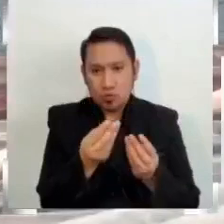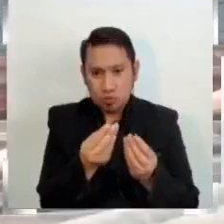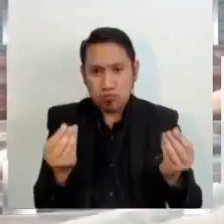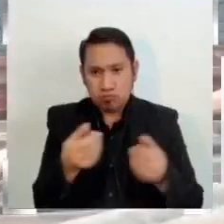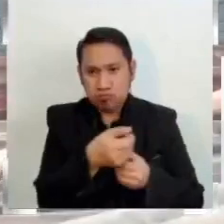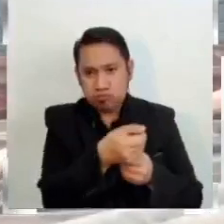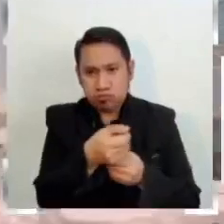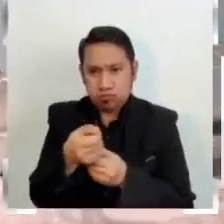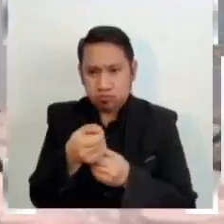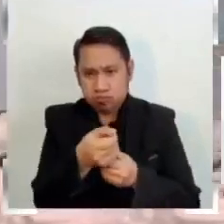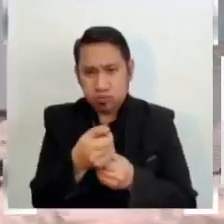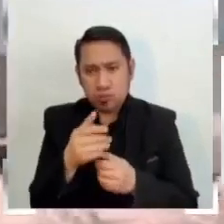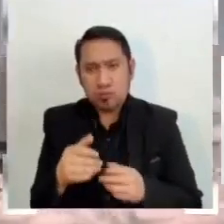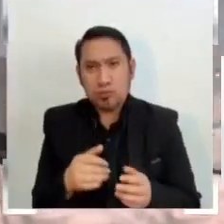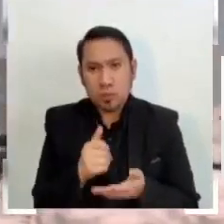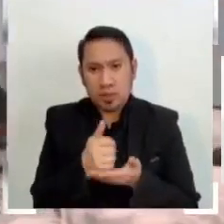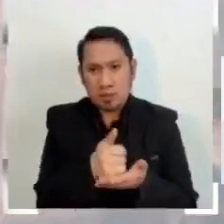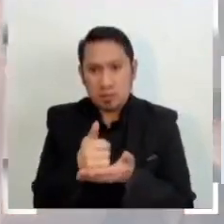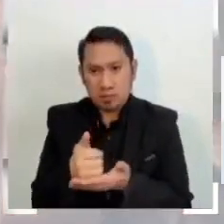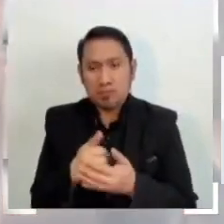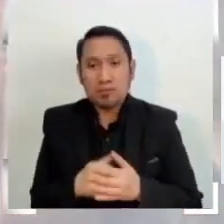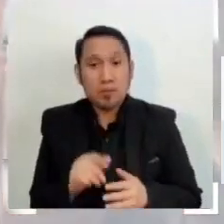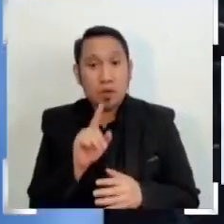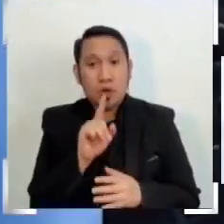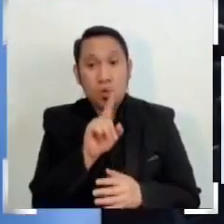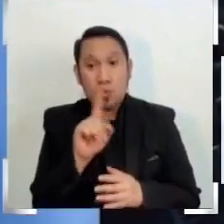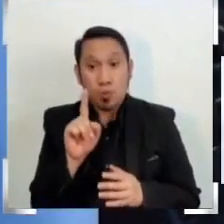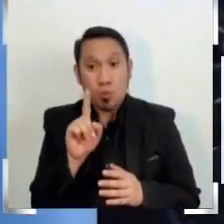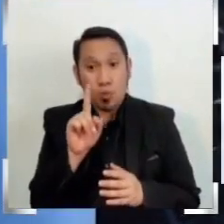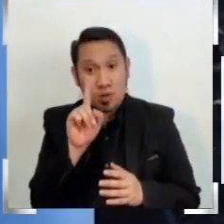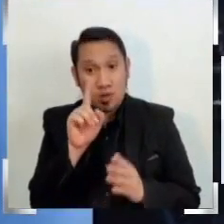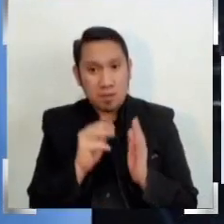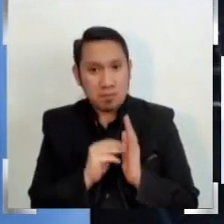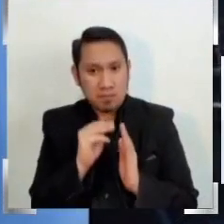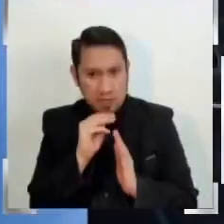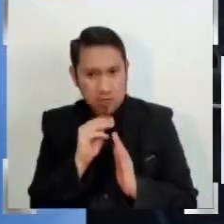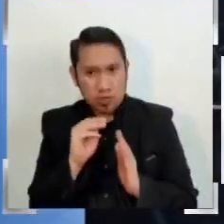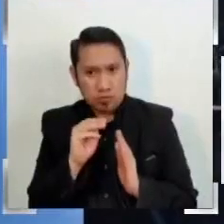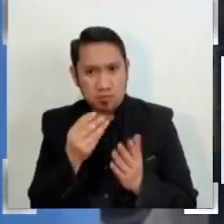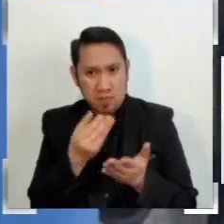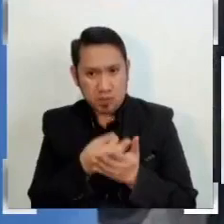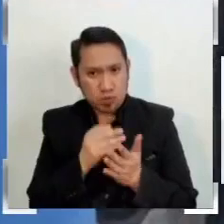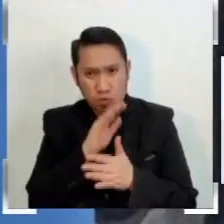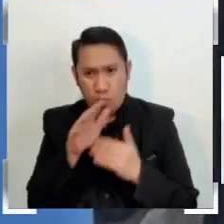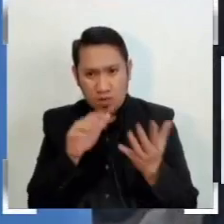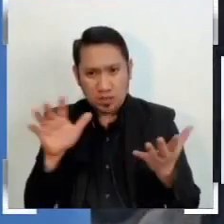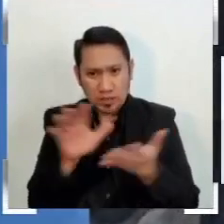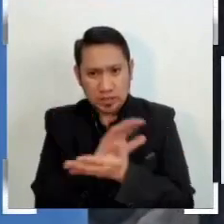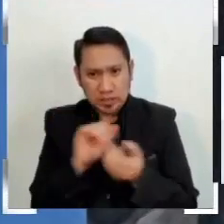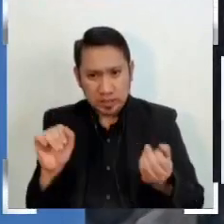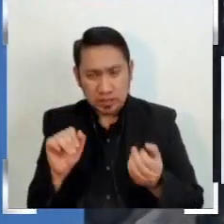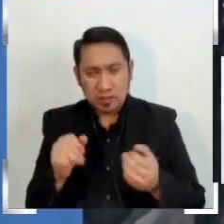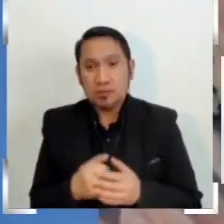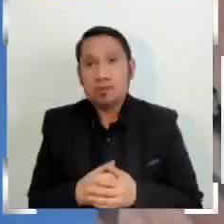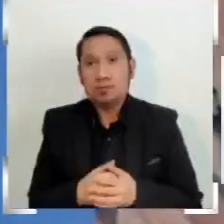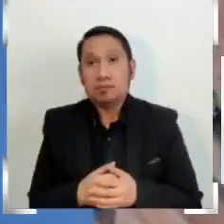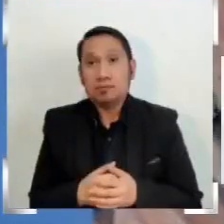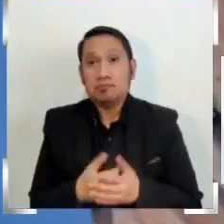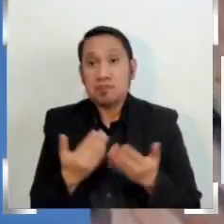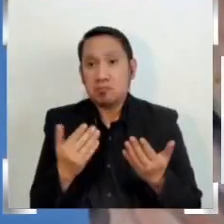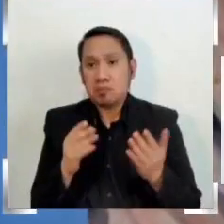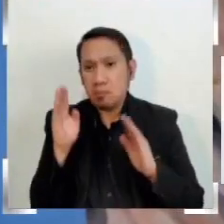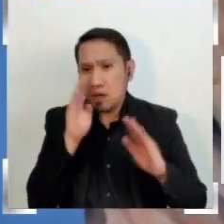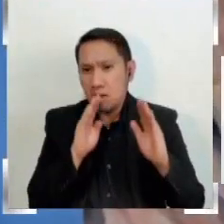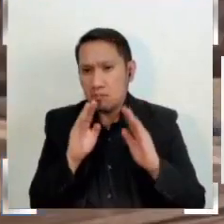Tinatayang aabot sa mahigit 1,000,000 piso ang pinsalang dulot nito. Ayon sa Davao City Fire District, problema sa kuryente